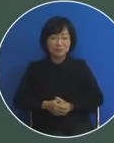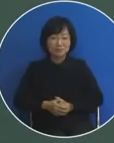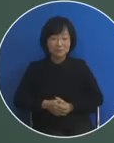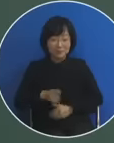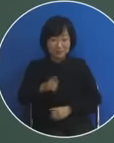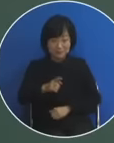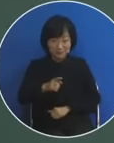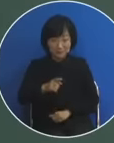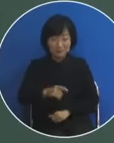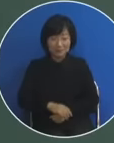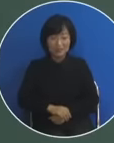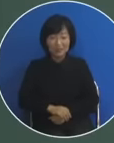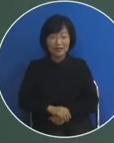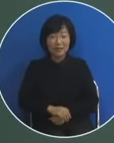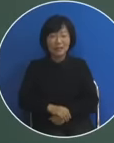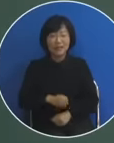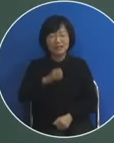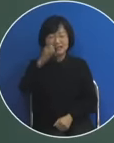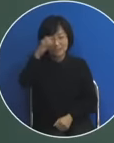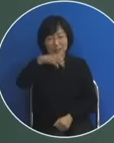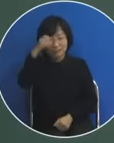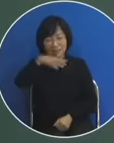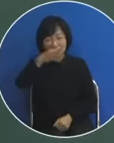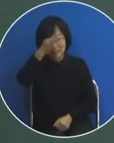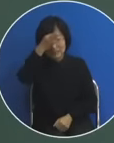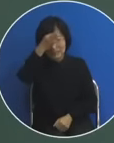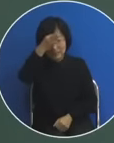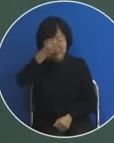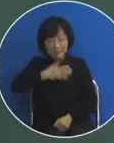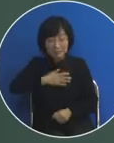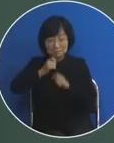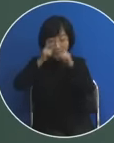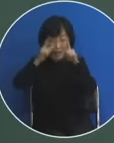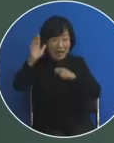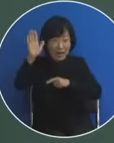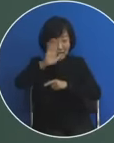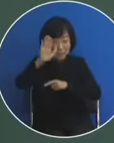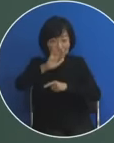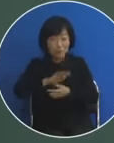that point on, you don't just see your talent. 내 직업에 대한